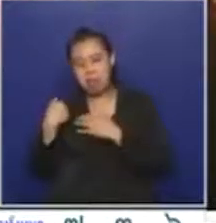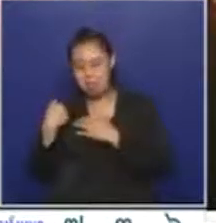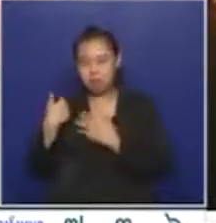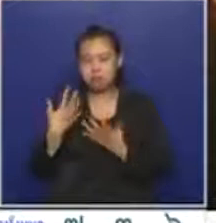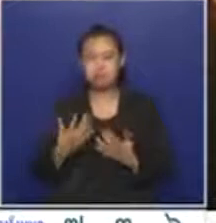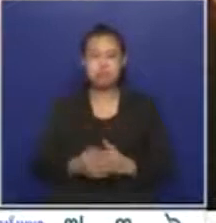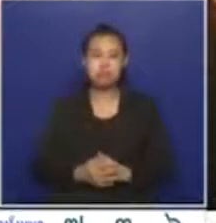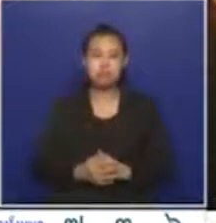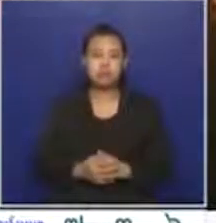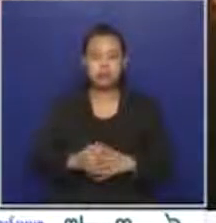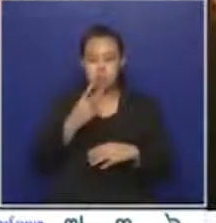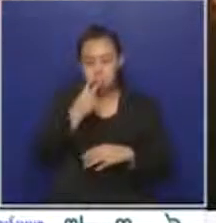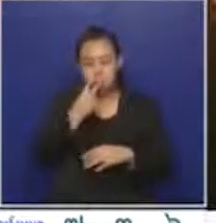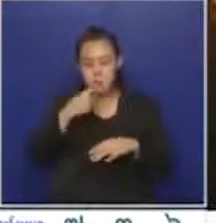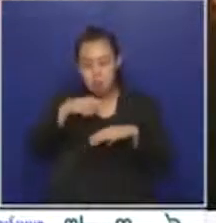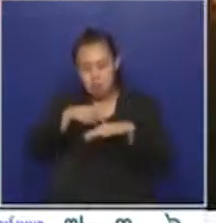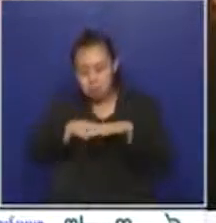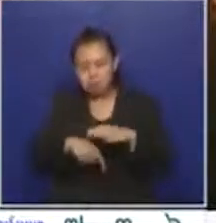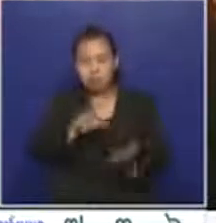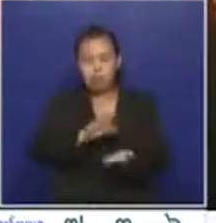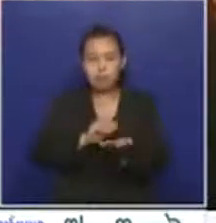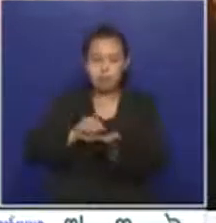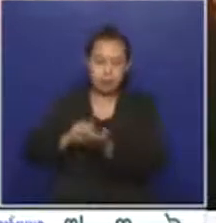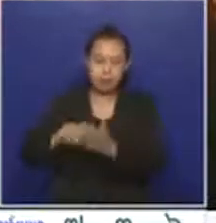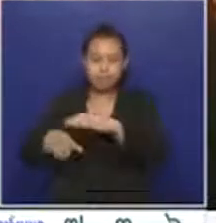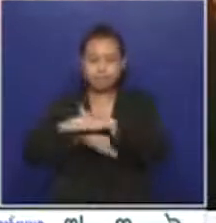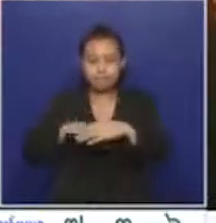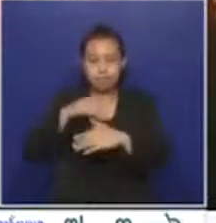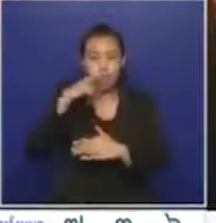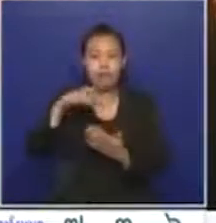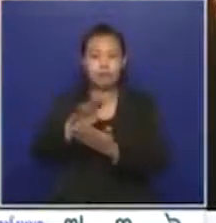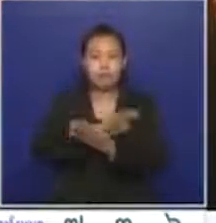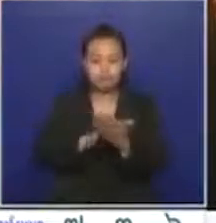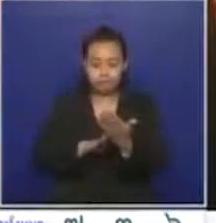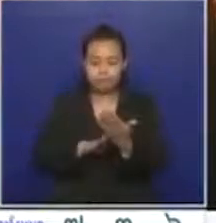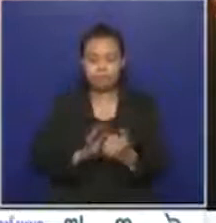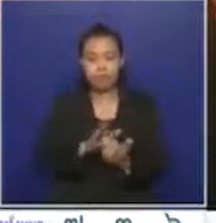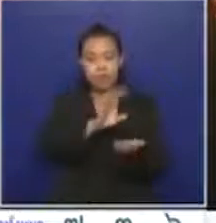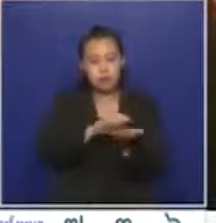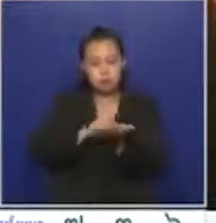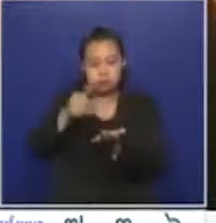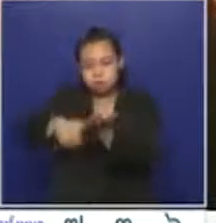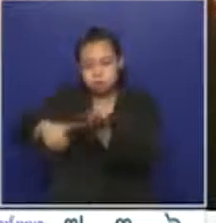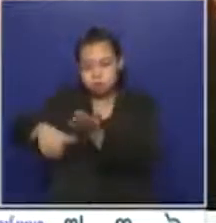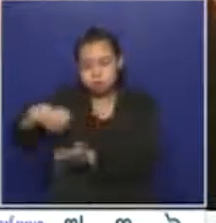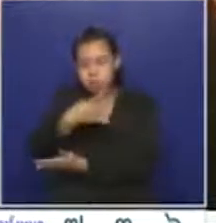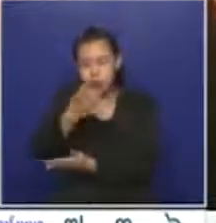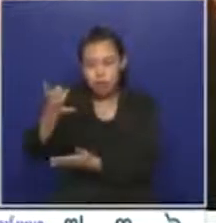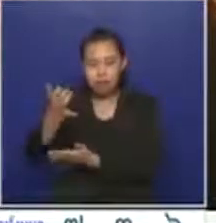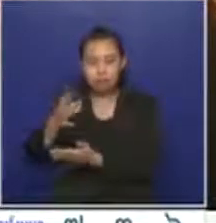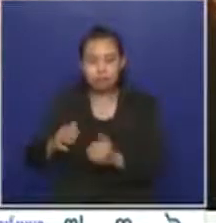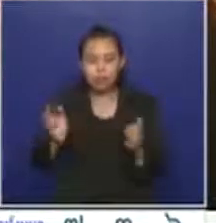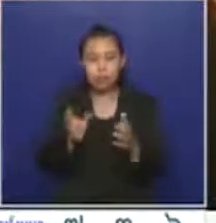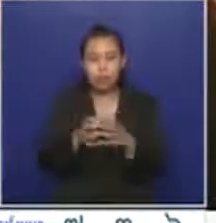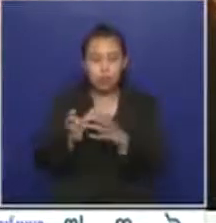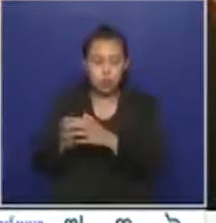ยในการที่จะดูเรื่องนี้ผมก็ต้องมองให้ลึกลงไปถึงฐานข้อมูลภาษีทั้งหมดของประเทศไทยว่าประเทศไทยเราเก็บภาษีจากประเภทอะไรบ้าง